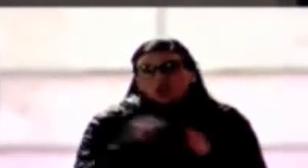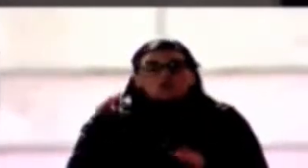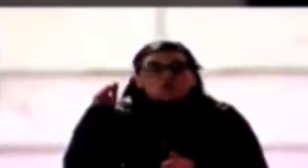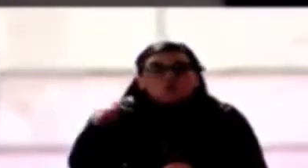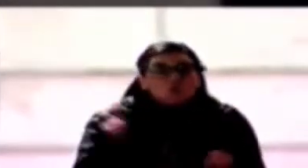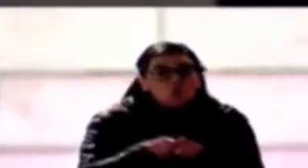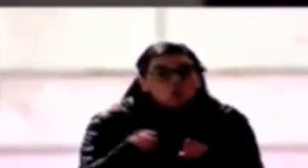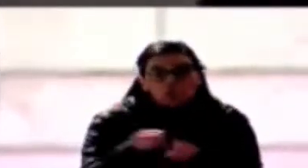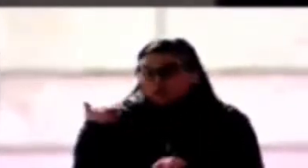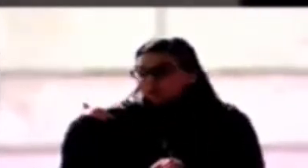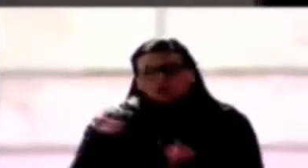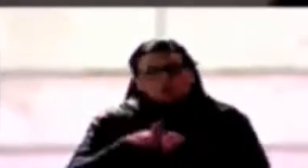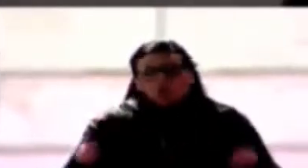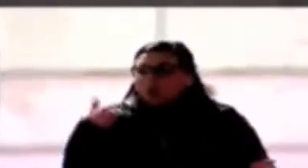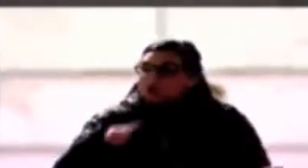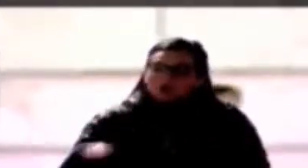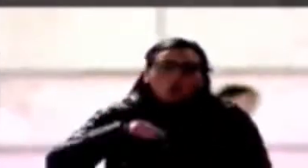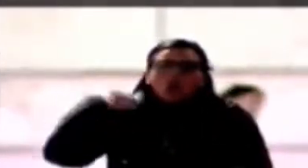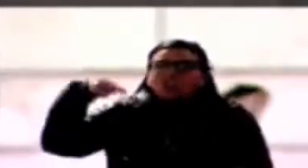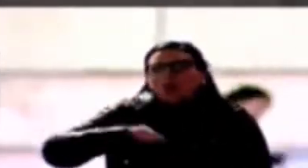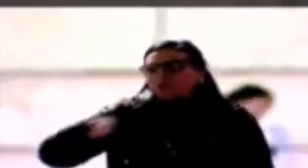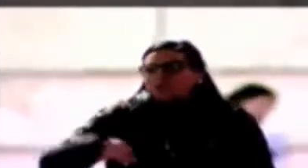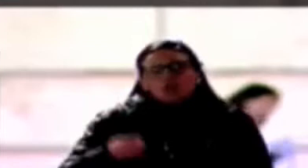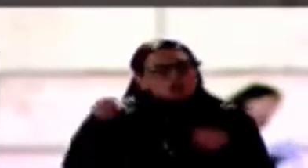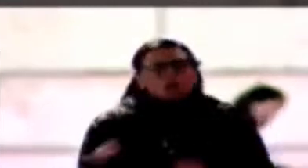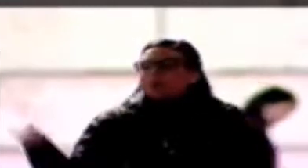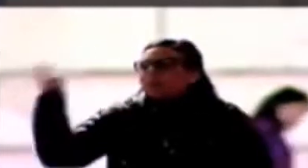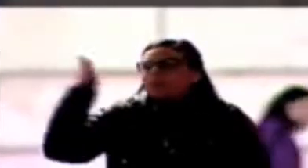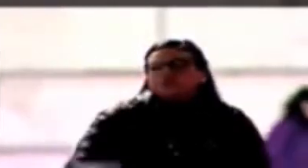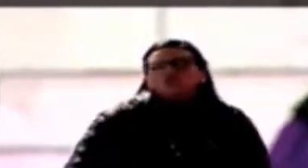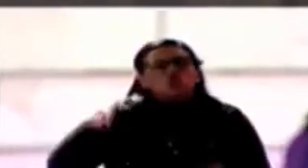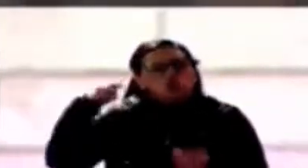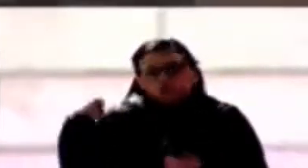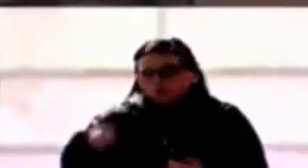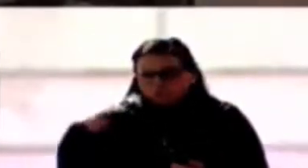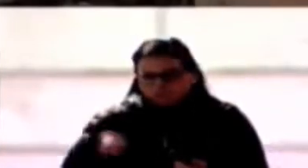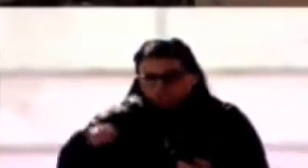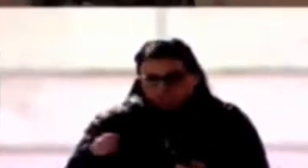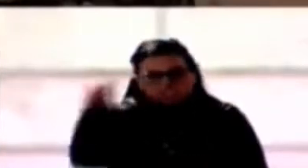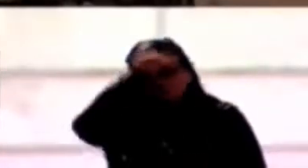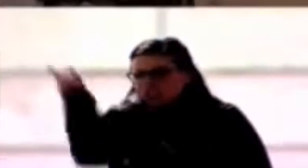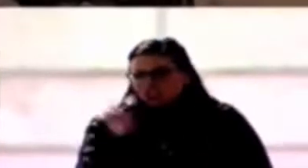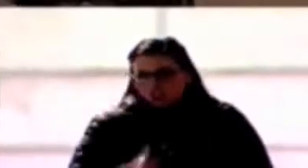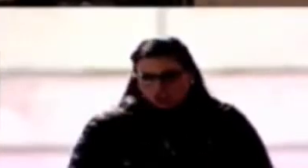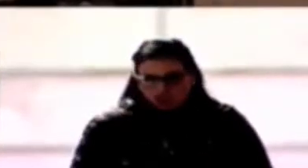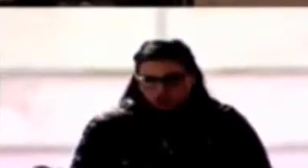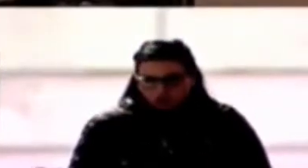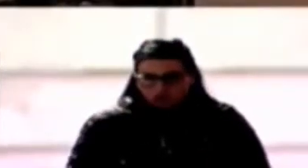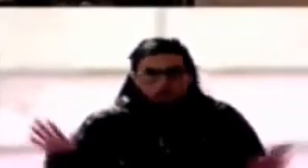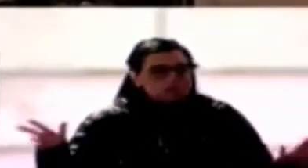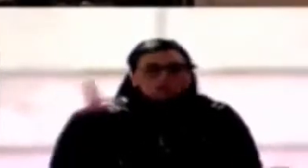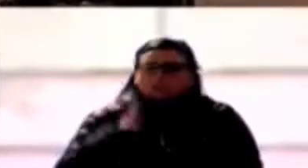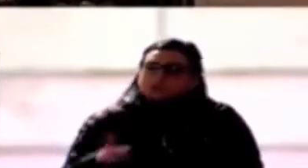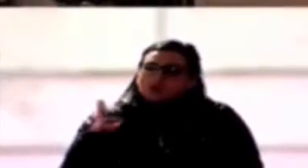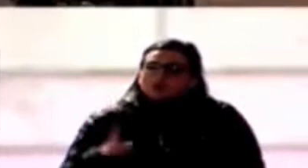stato il peggiore Presidente della nostra storia, messo in quel posto soltanto